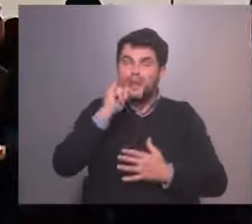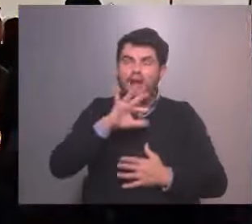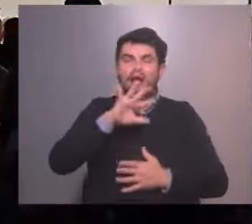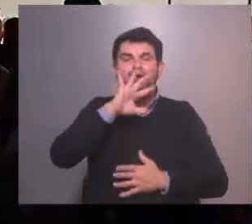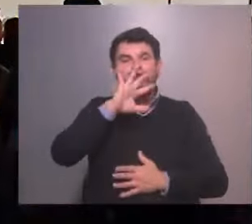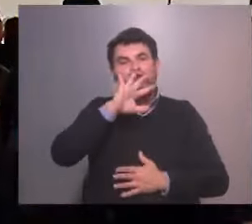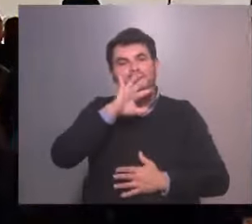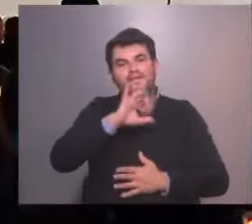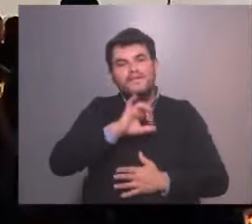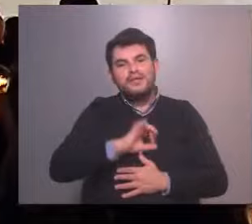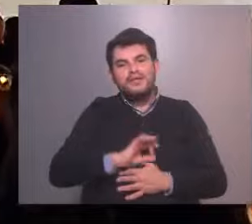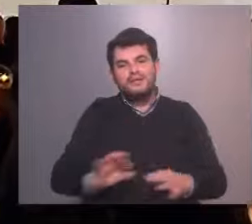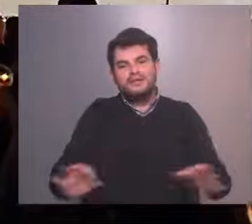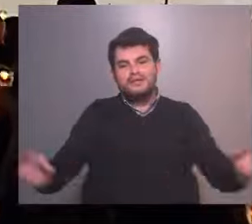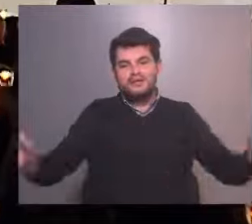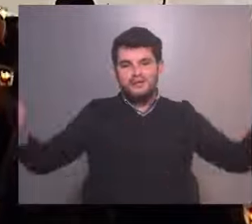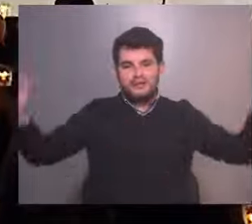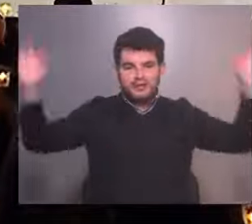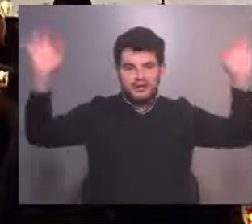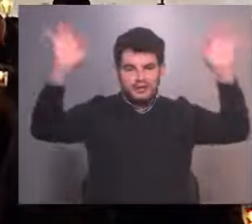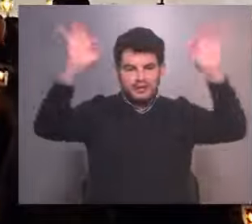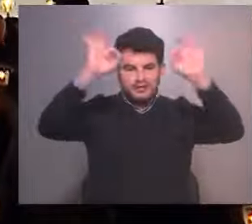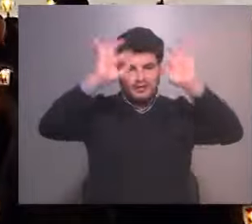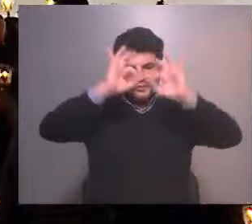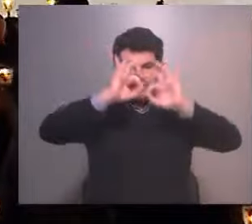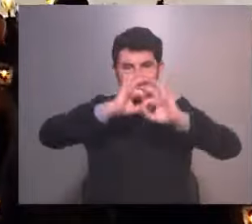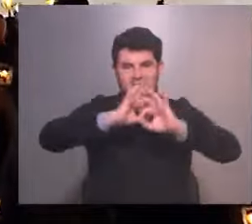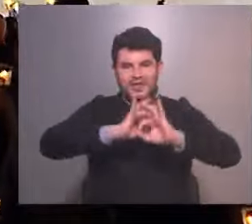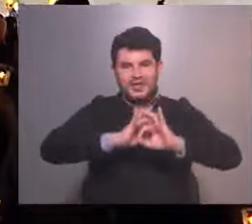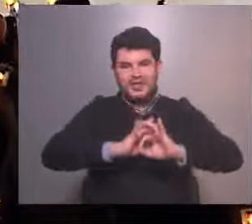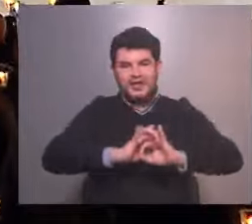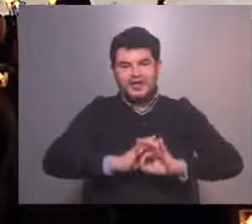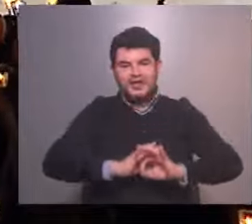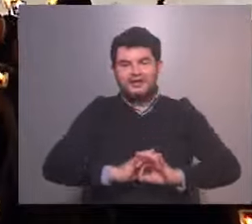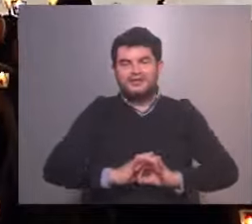del tuo seno, Gesù.